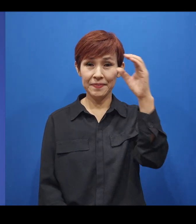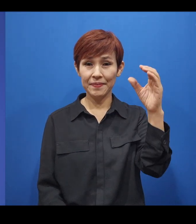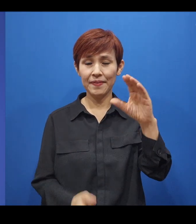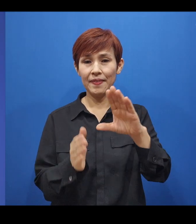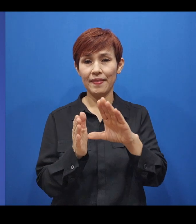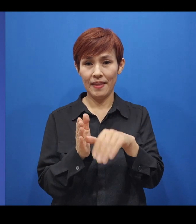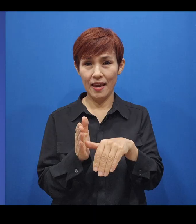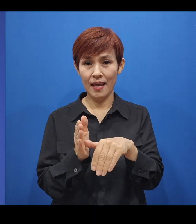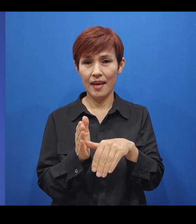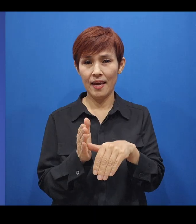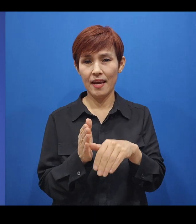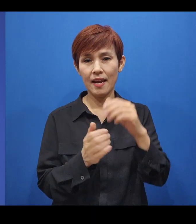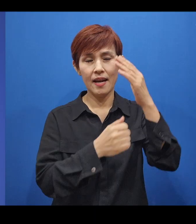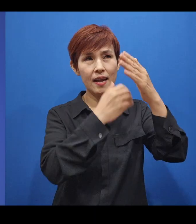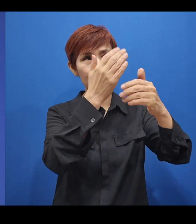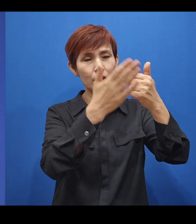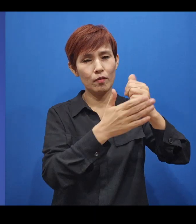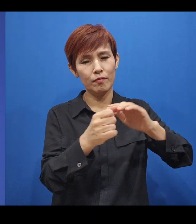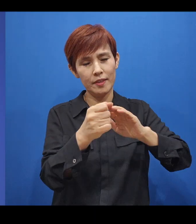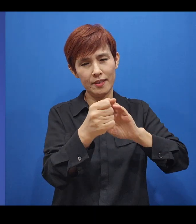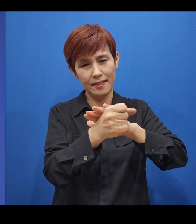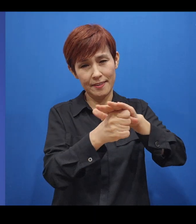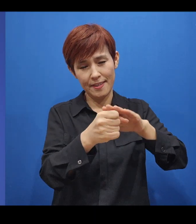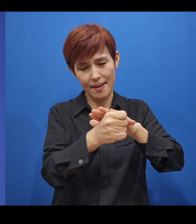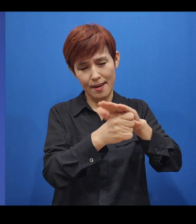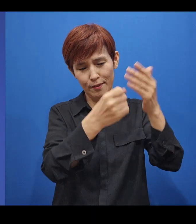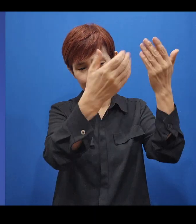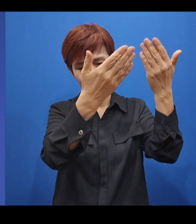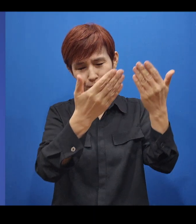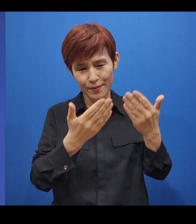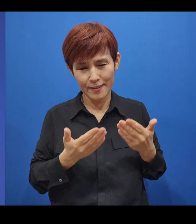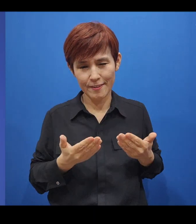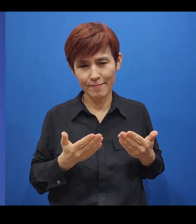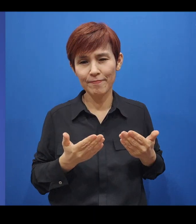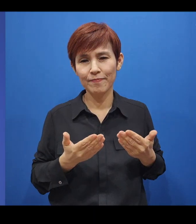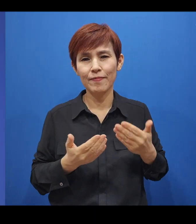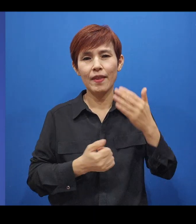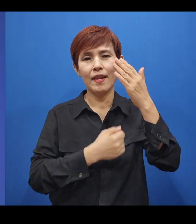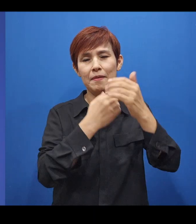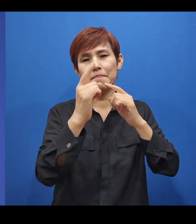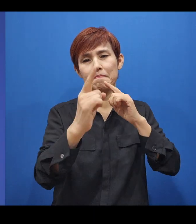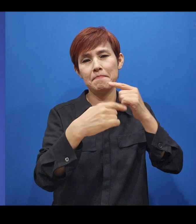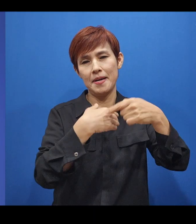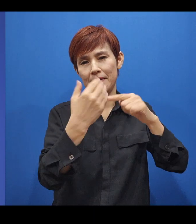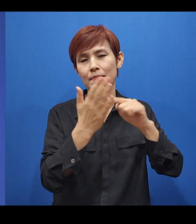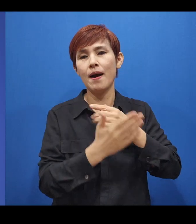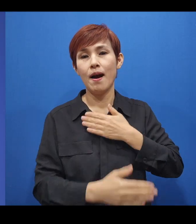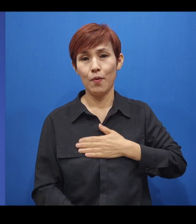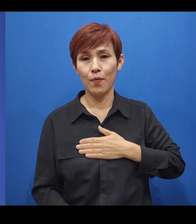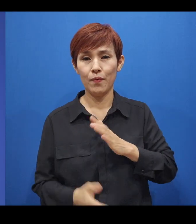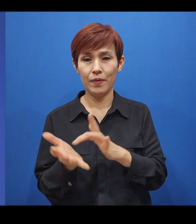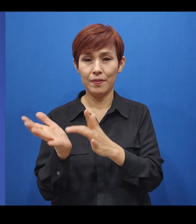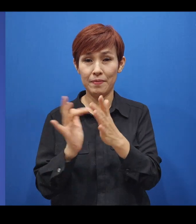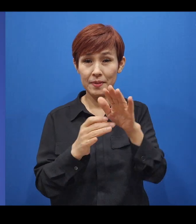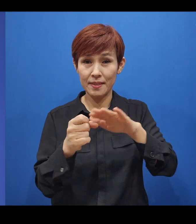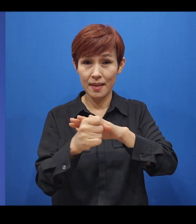계절에 우리를 끝까지 사랑하시는 그 하나님 아버지 마음 아시고 예수님의